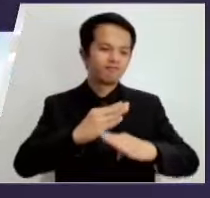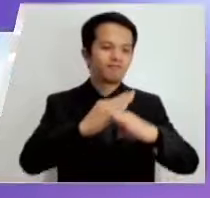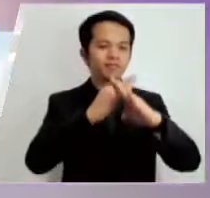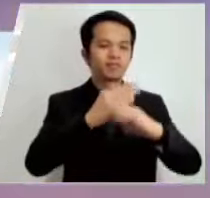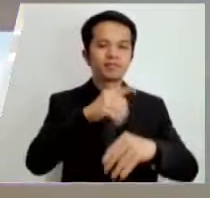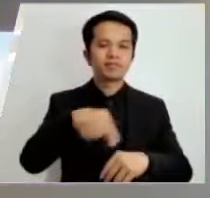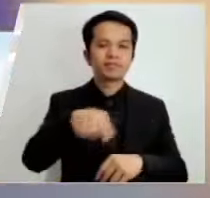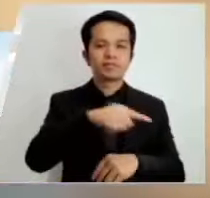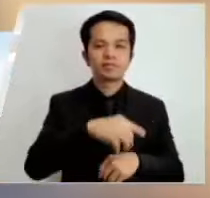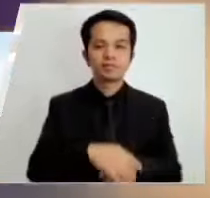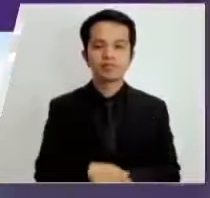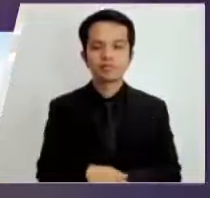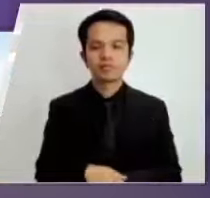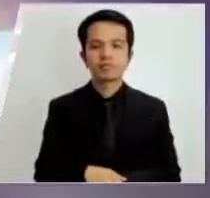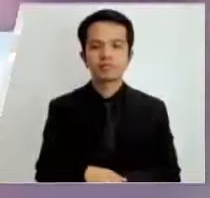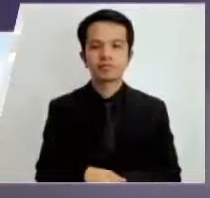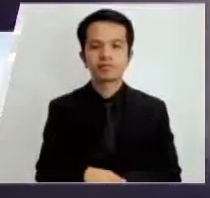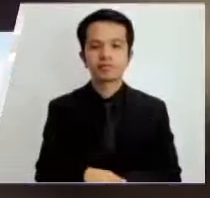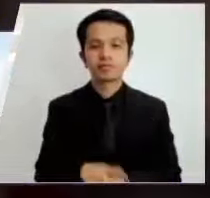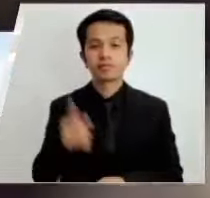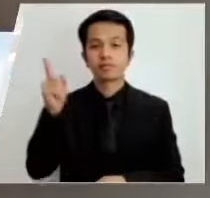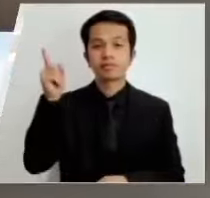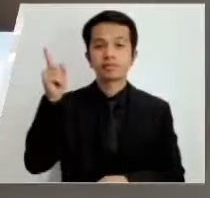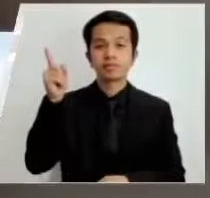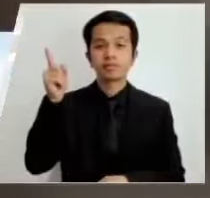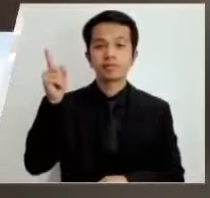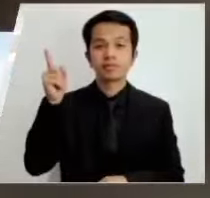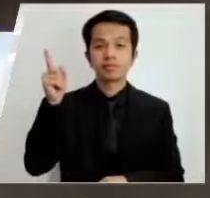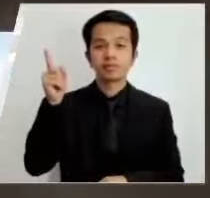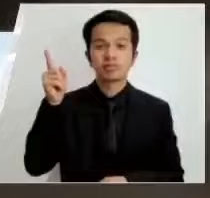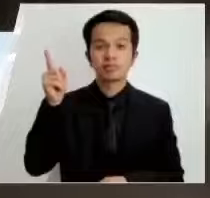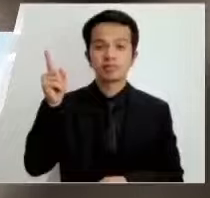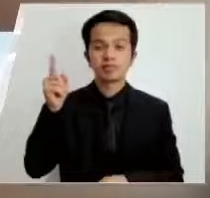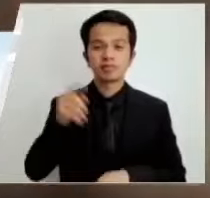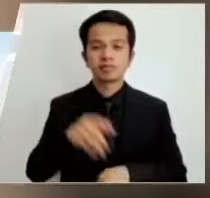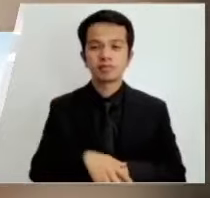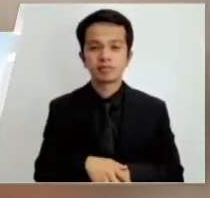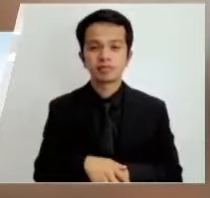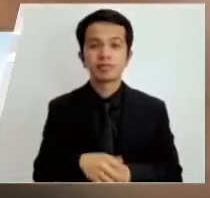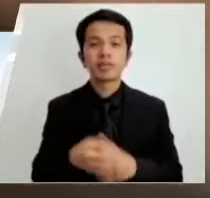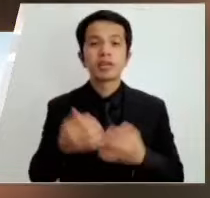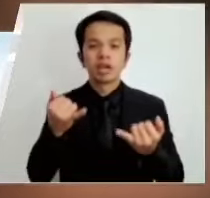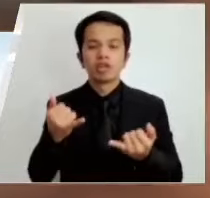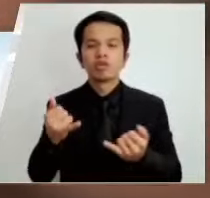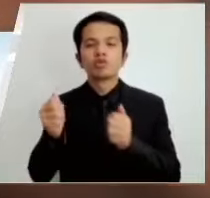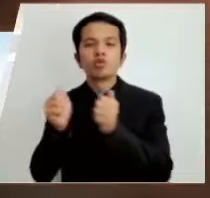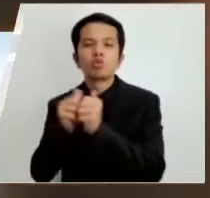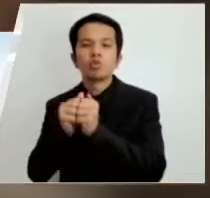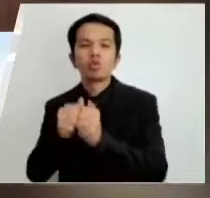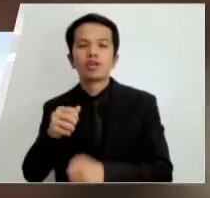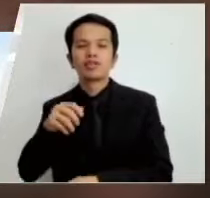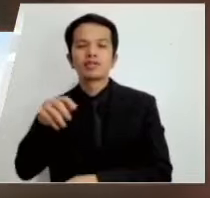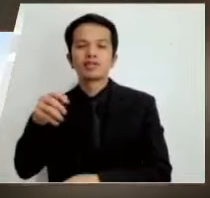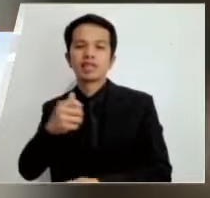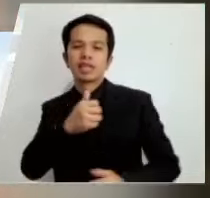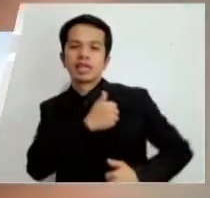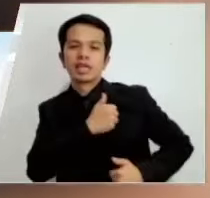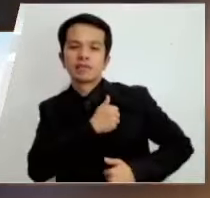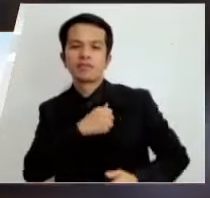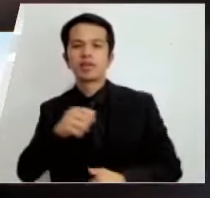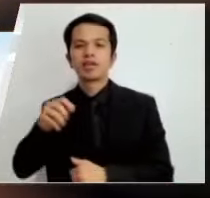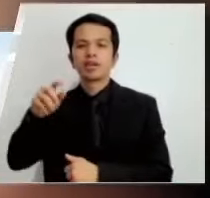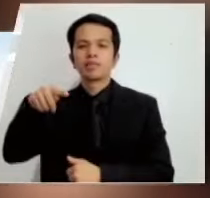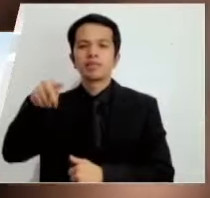sakyan. Patay, patay, patay. Nagsaling puwersa ang PNP, AFP at Presidential Anti-Organized Crime